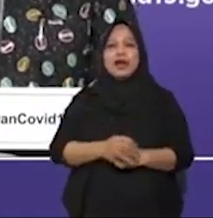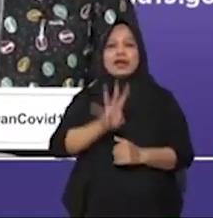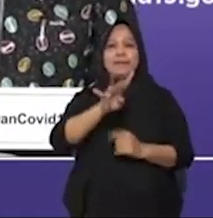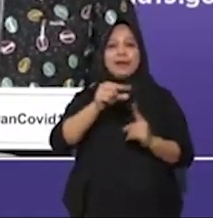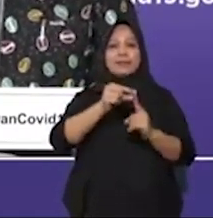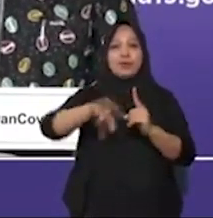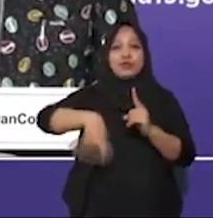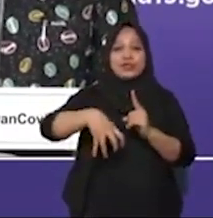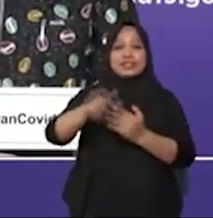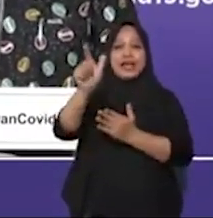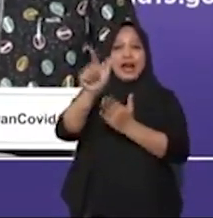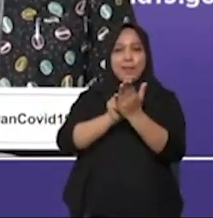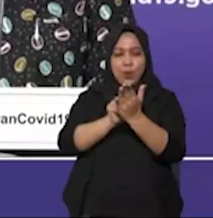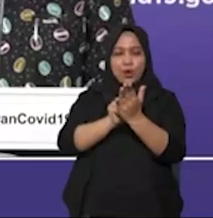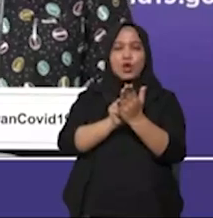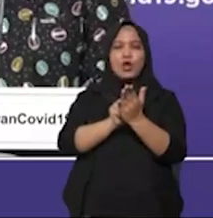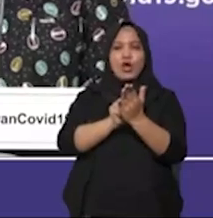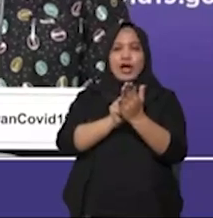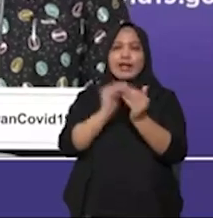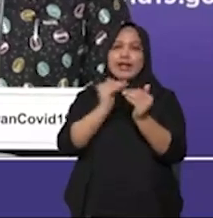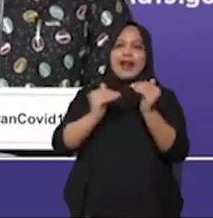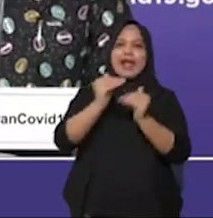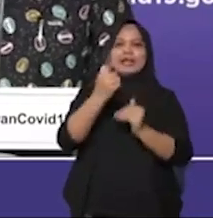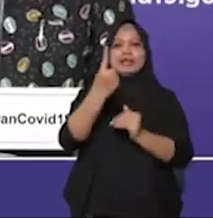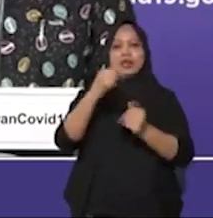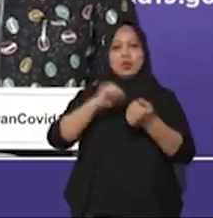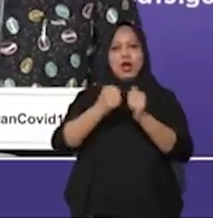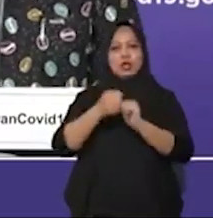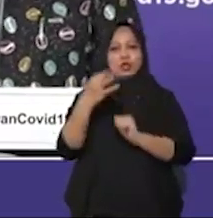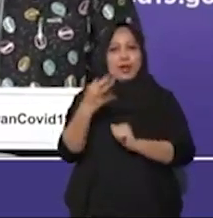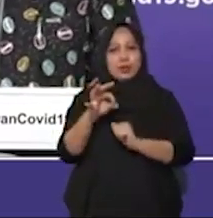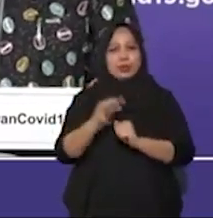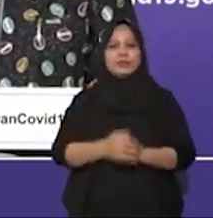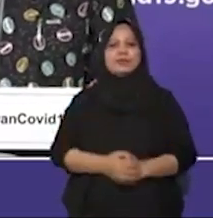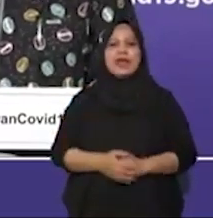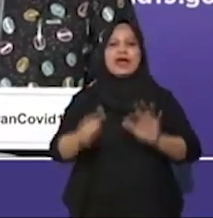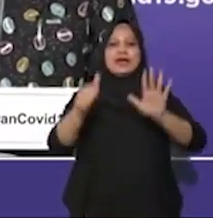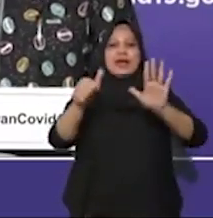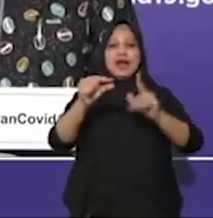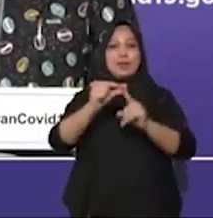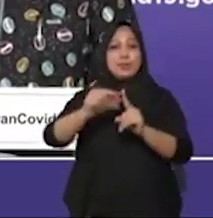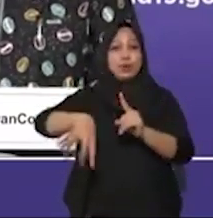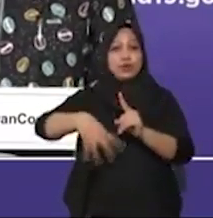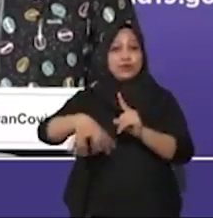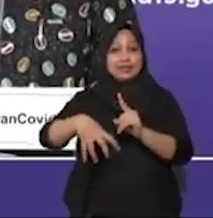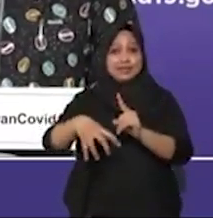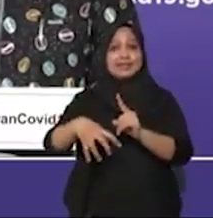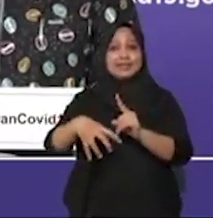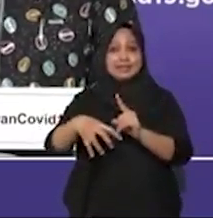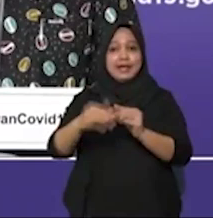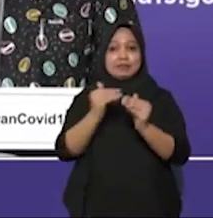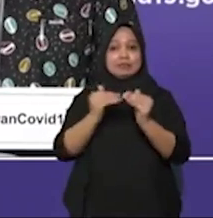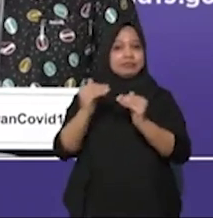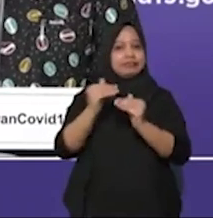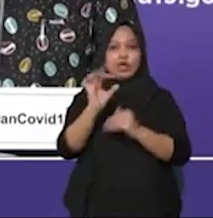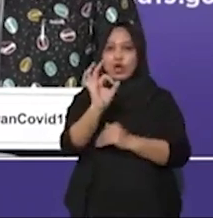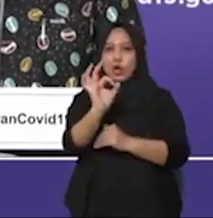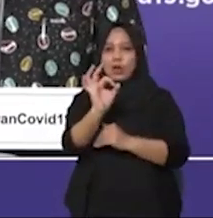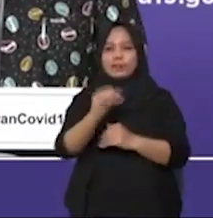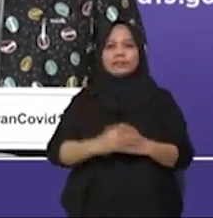empat provinsi yang melaporkan masing-masing hanya satu kasus baru dan enam provinsi yang tidak ada kasus